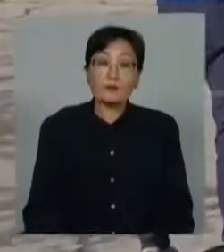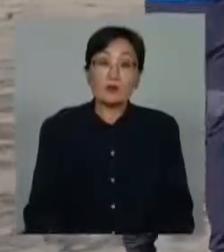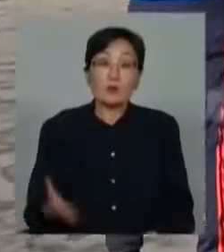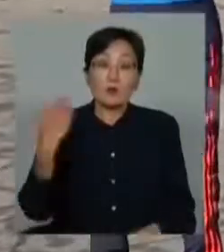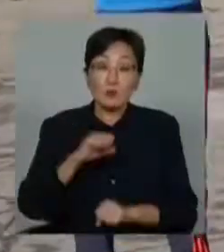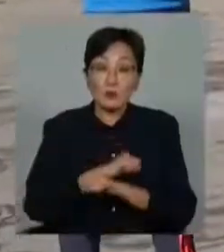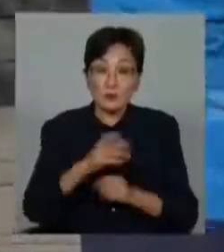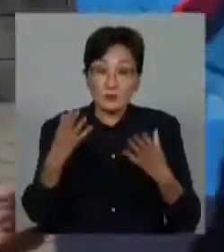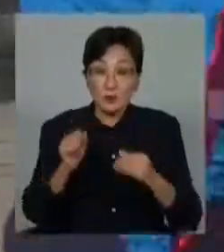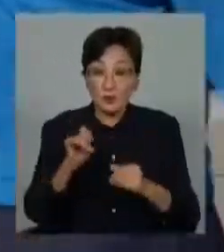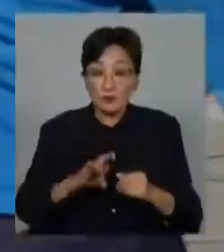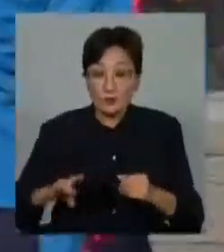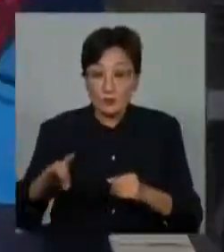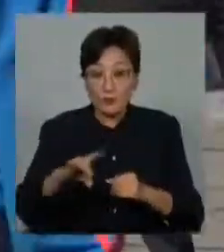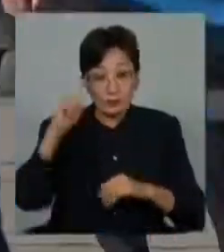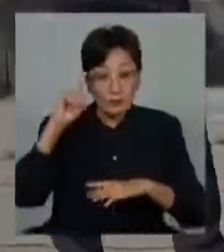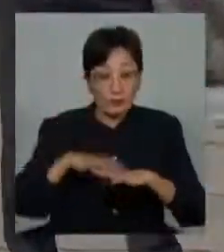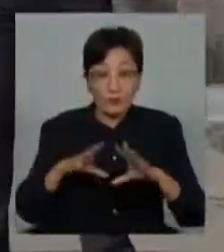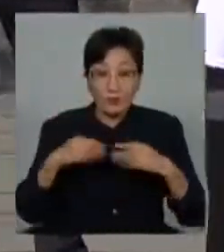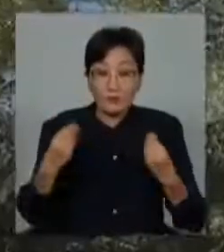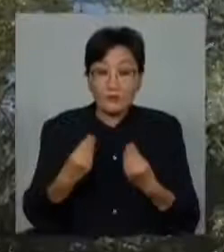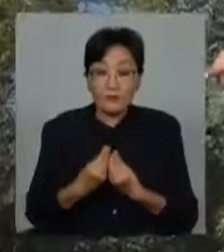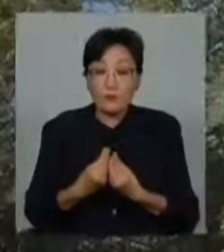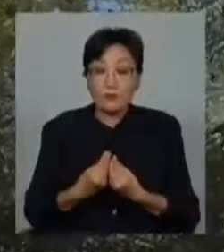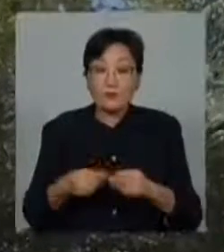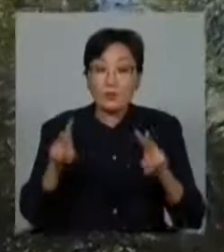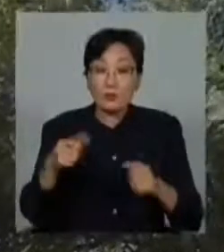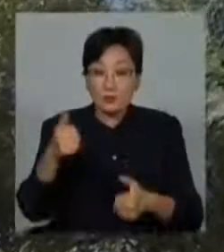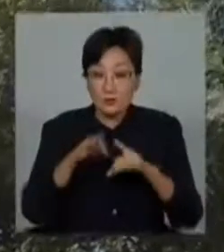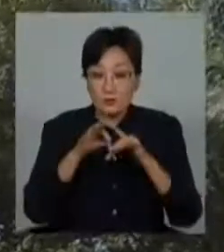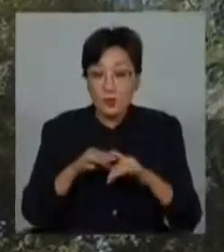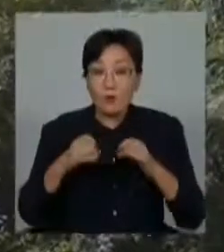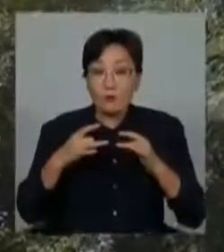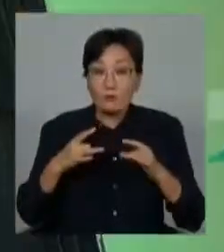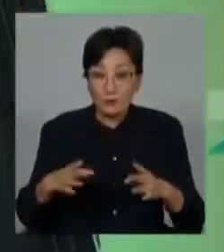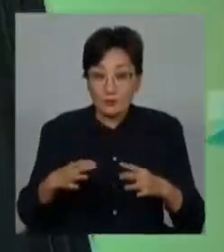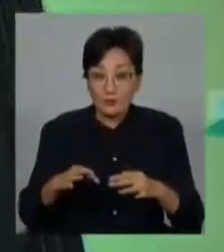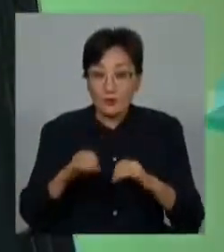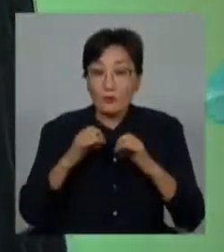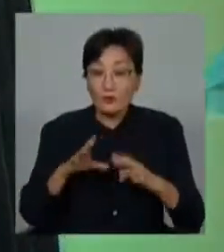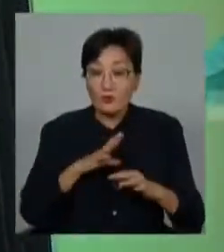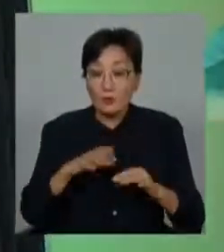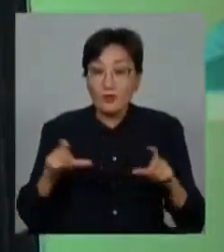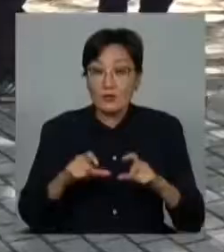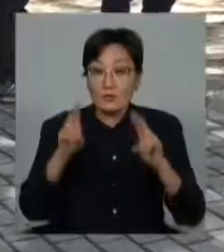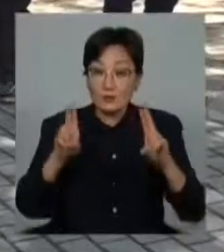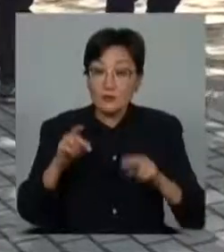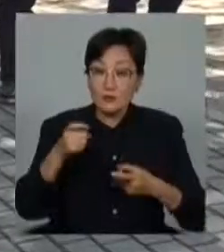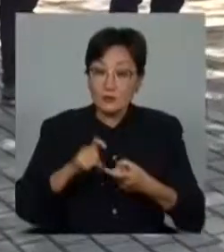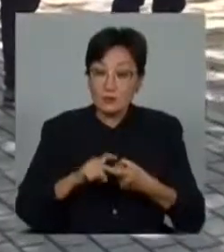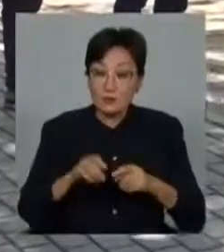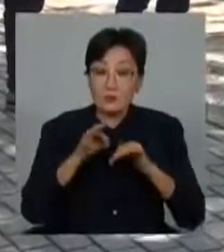Өткен демалыста Әуезов ауданы әкімдігі отбасы елдің тірегі атты сайыс өткізіп, мерекенің шырайын кіргізді. Карантиндік шектеулерге